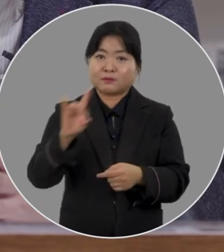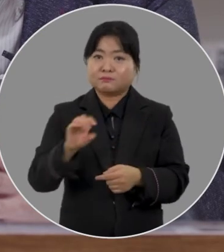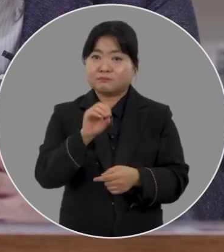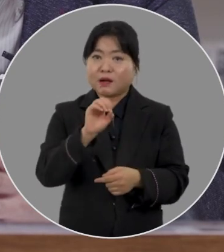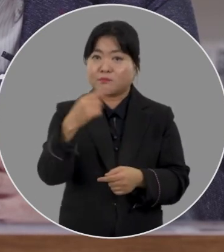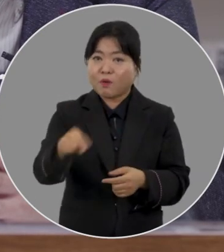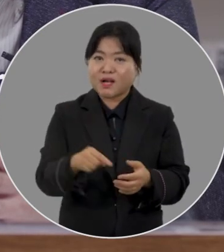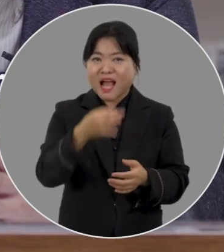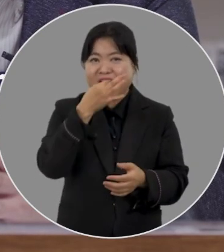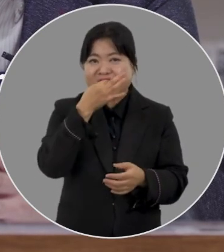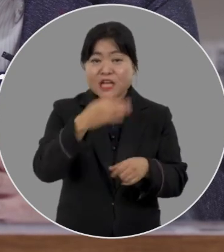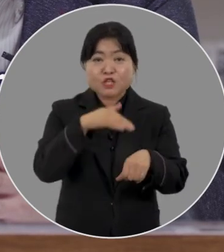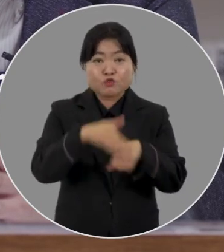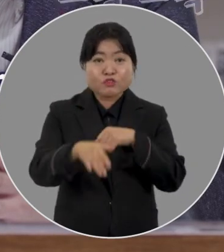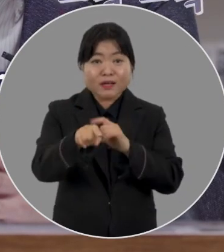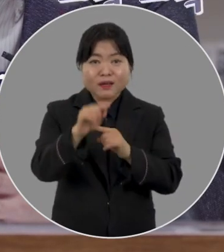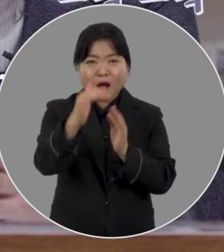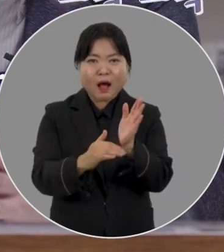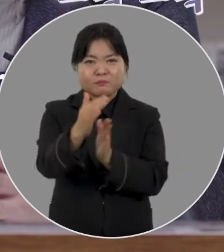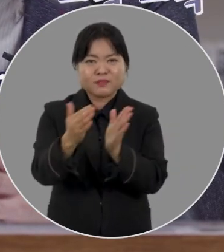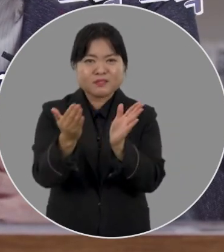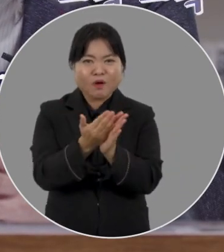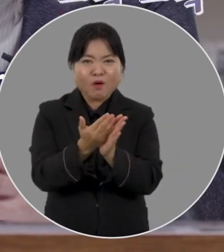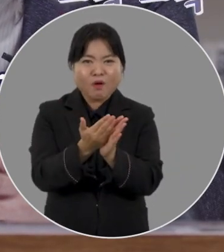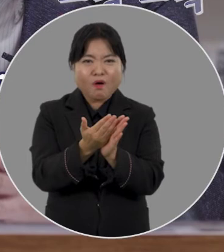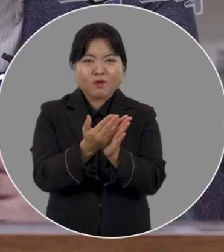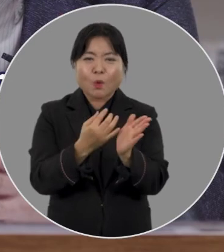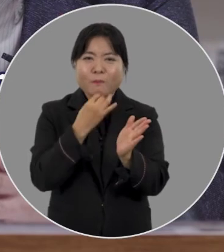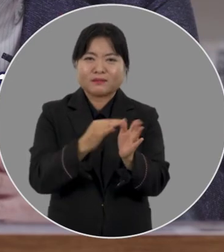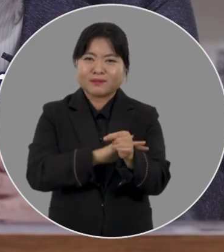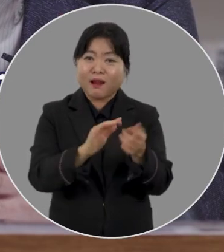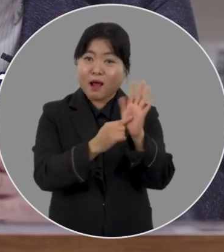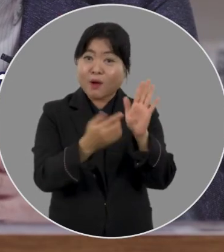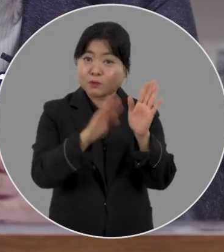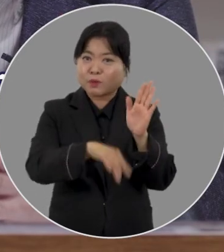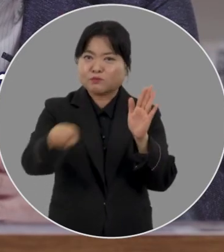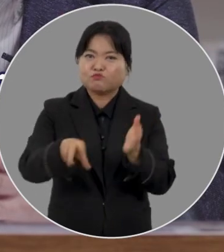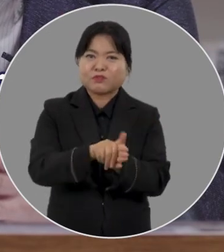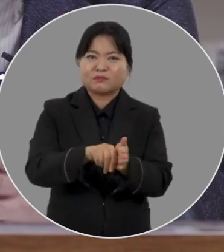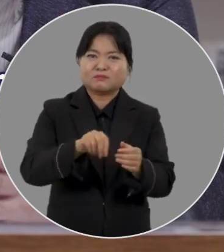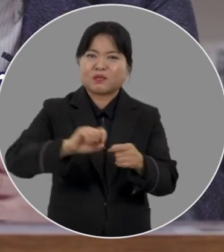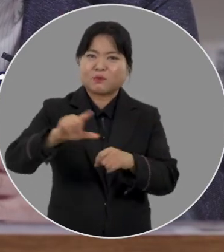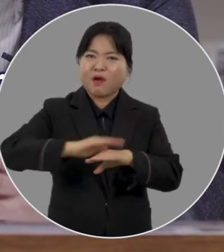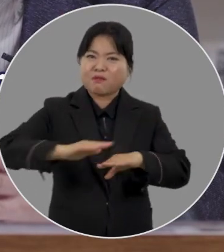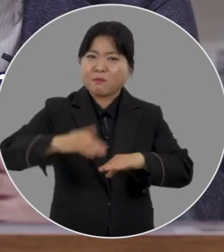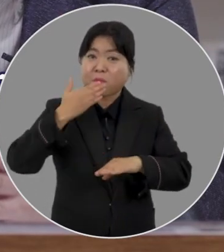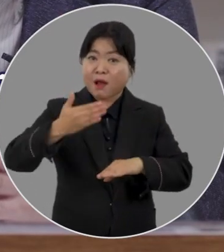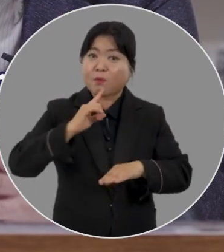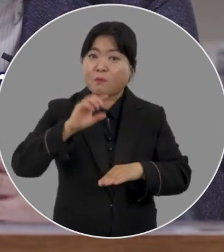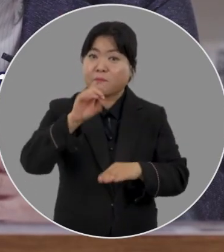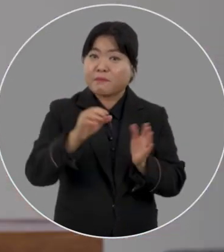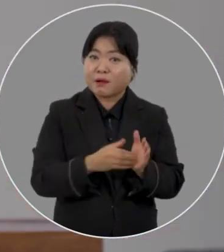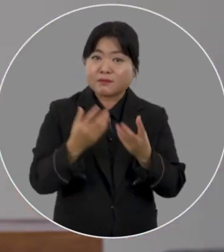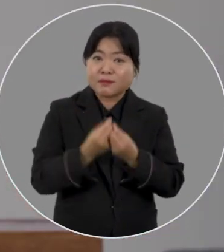말씀드리냐면 이기주의라는 게 좀 합리적으로만 발현이 돼도 사실 이 문제를 대부분 해결할 수 있다 이렇게도 이제 말씀하기도 하는데요. 네.